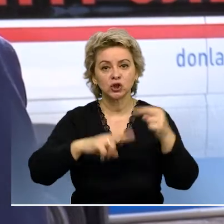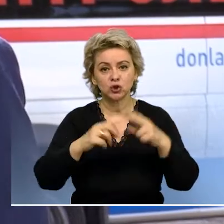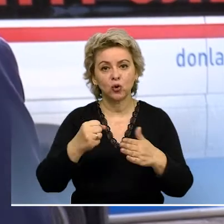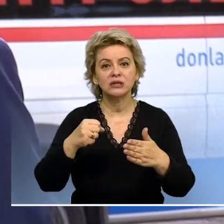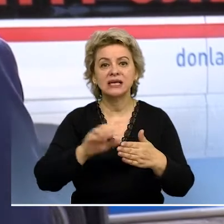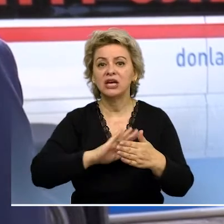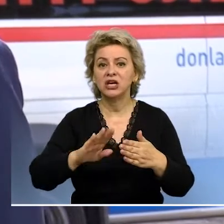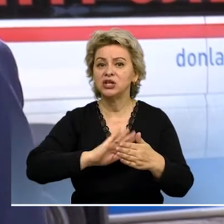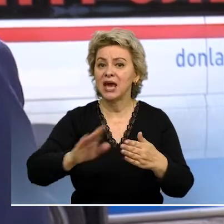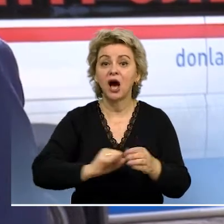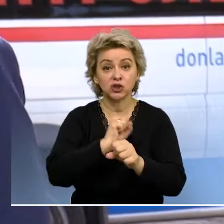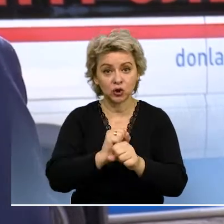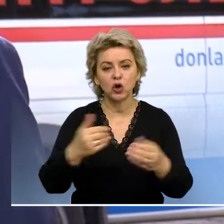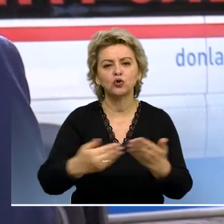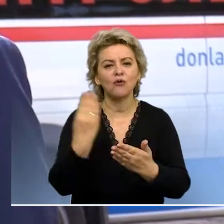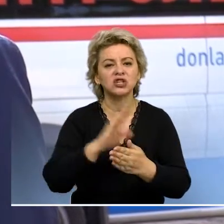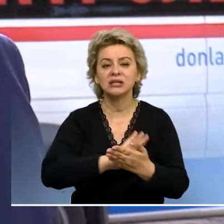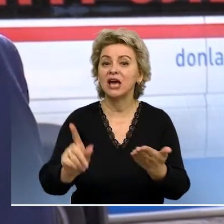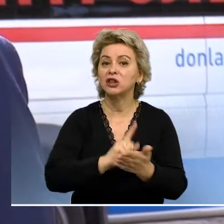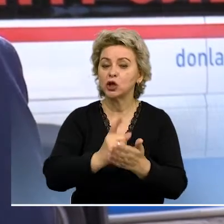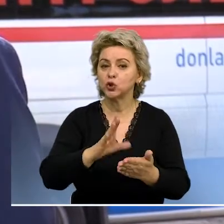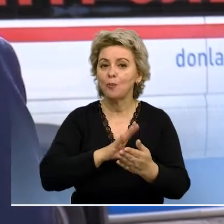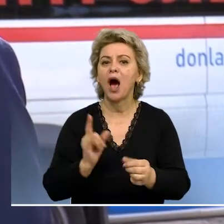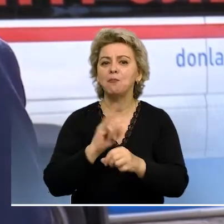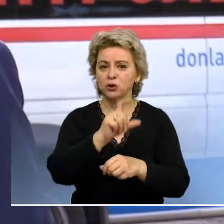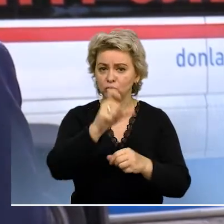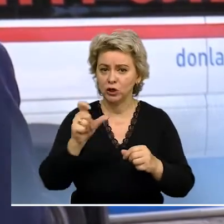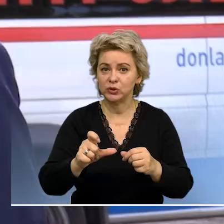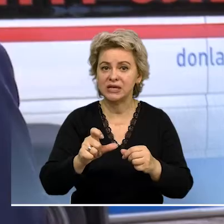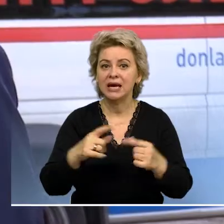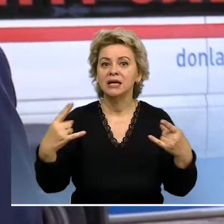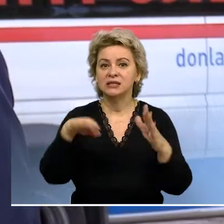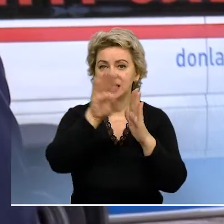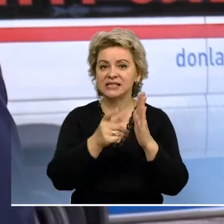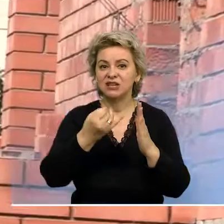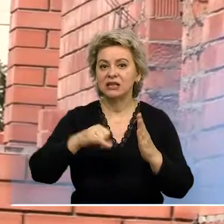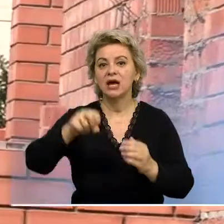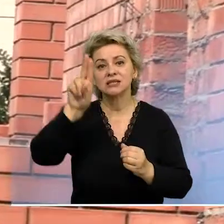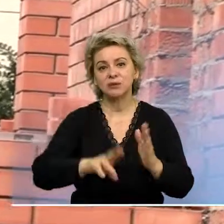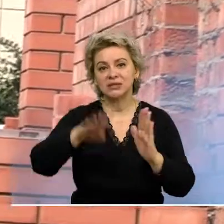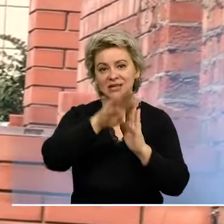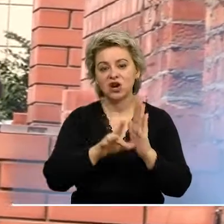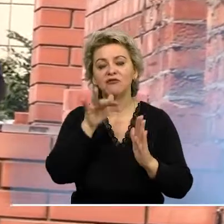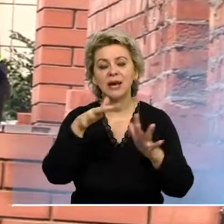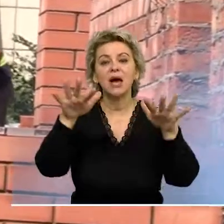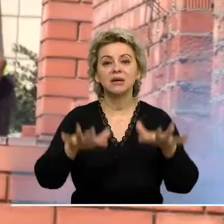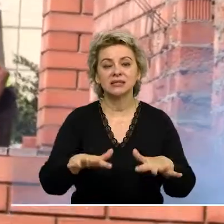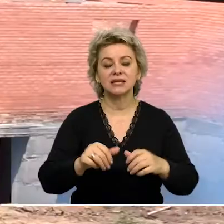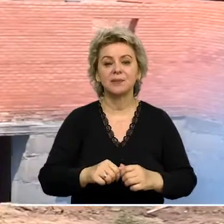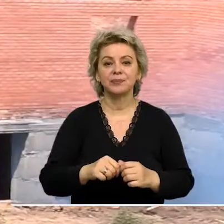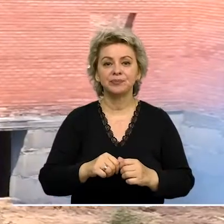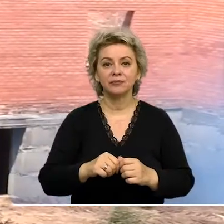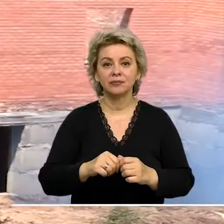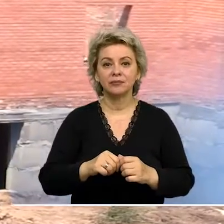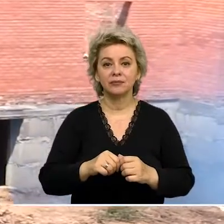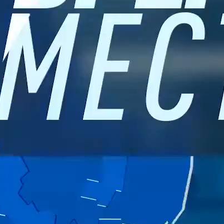дома должны достраиваться, а застройщики не разорятся, я думаю, что в Новошахтинске не должно быть обманутых дольщиков. Телекомпания «Несвятая» специально для